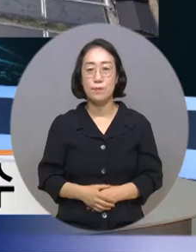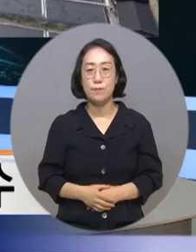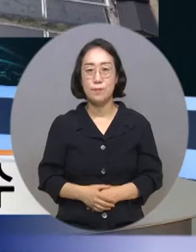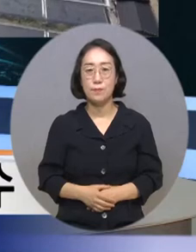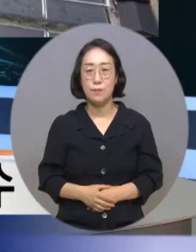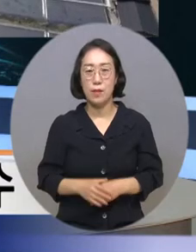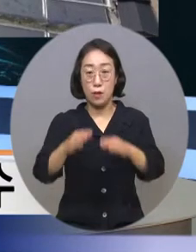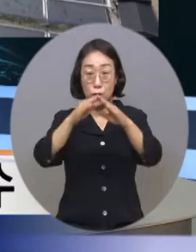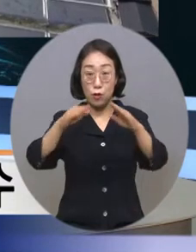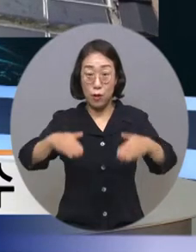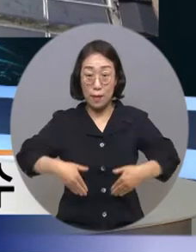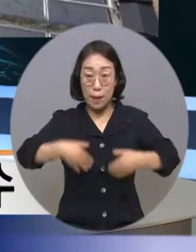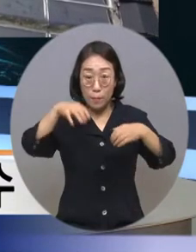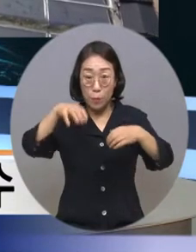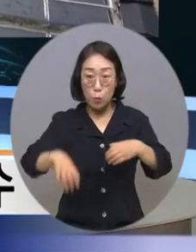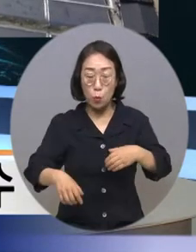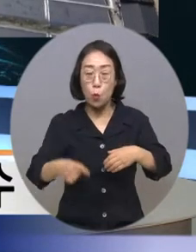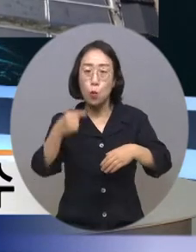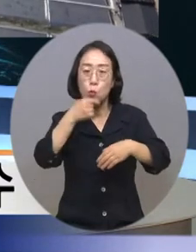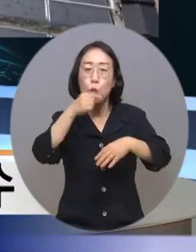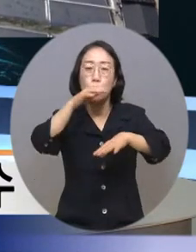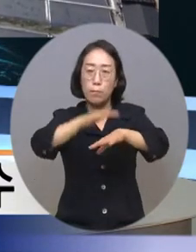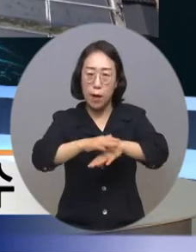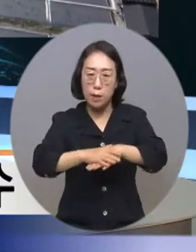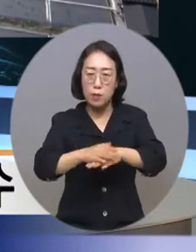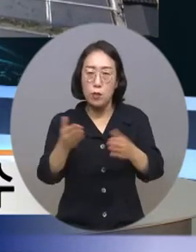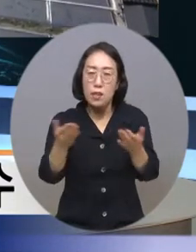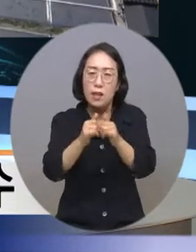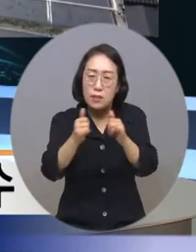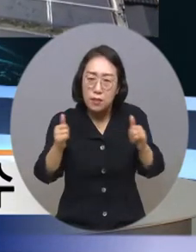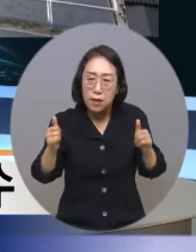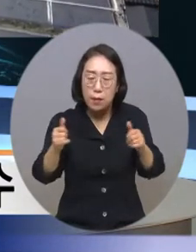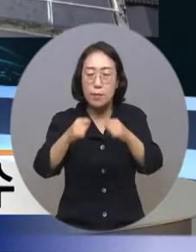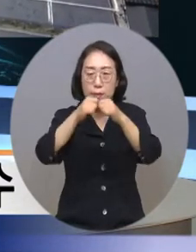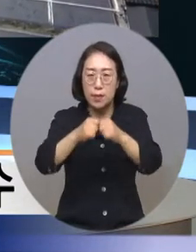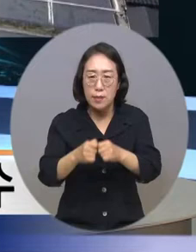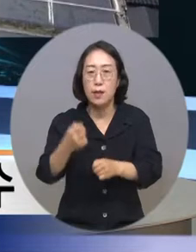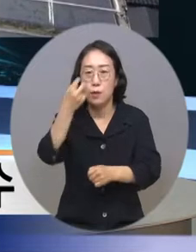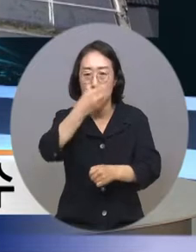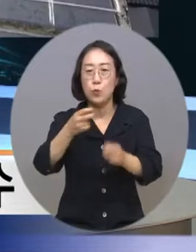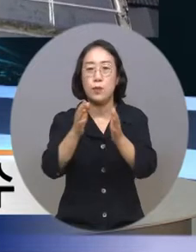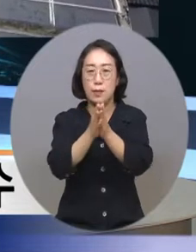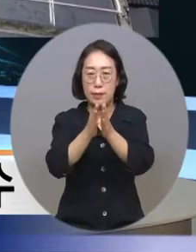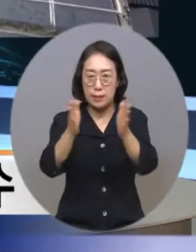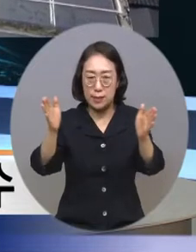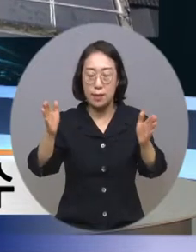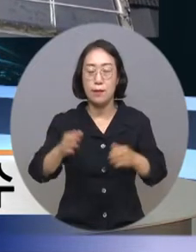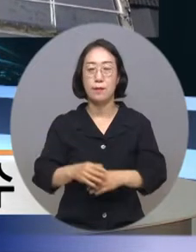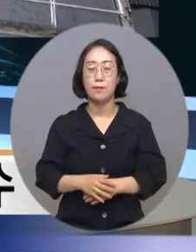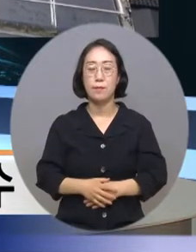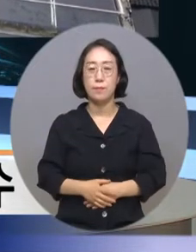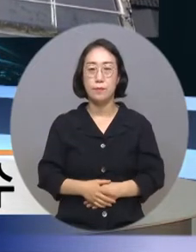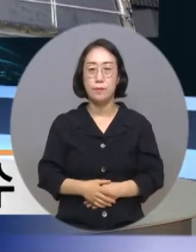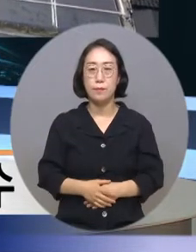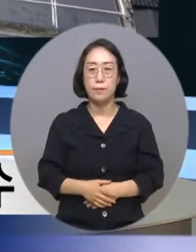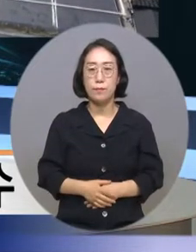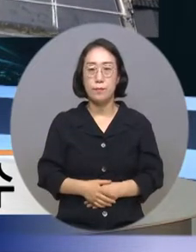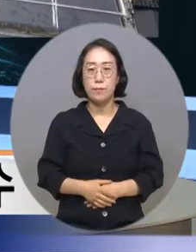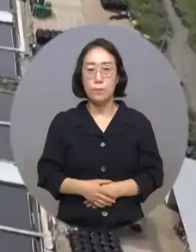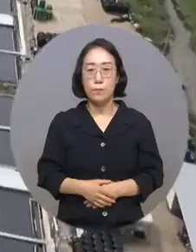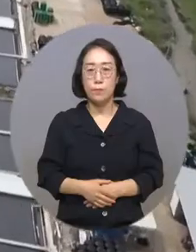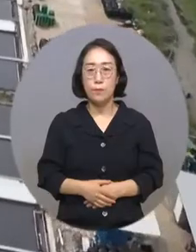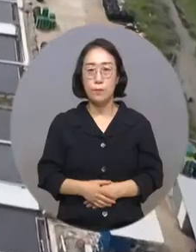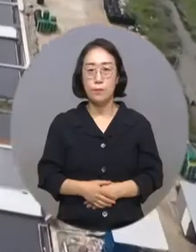전라남도가 염전 근로자의 처우 개선을 위한 실제 조사에 착수했습니다 보도에 문경 화 기잡니다